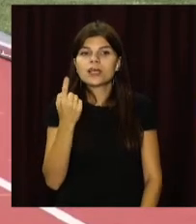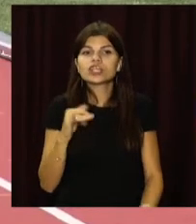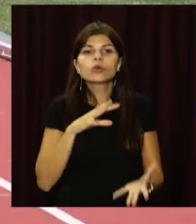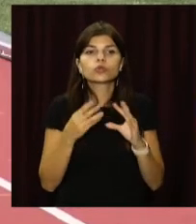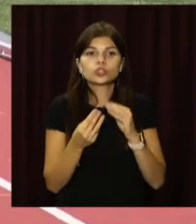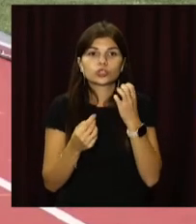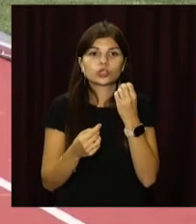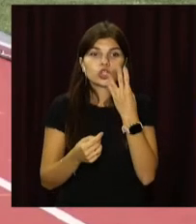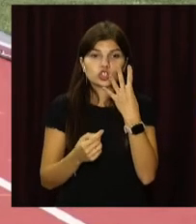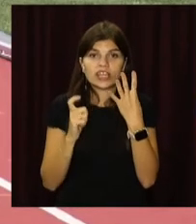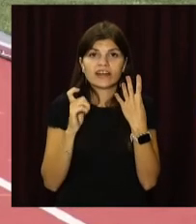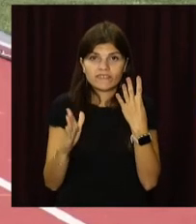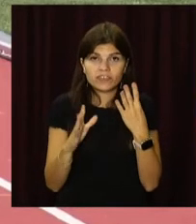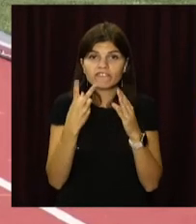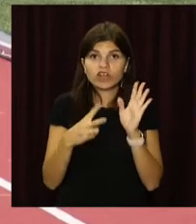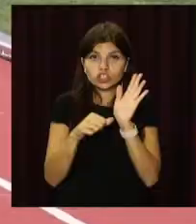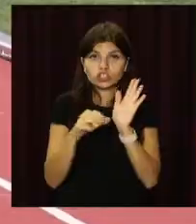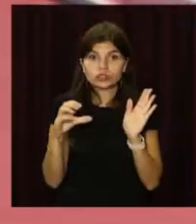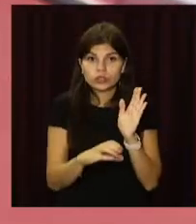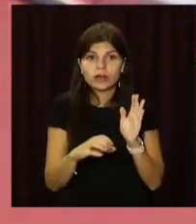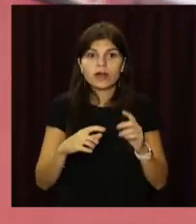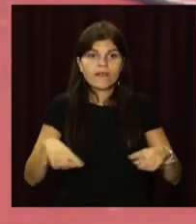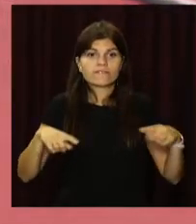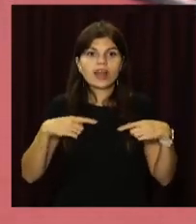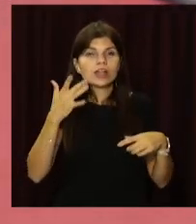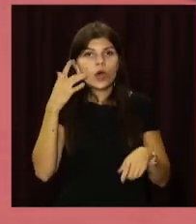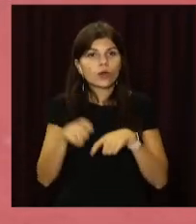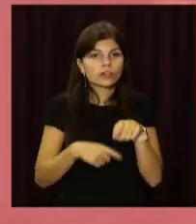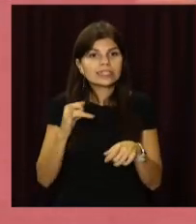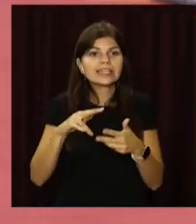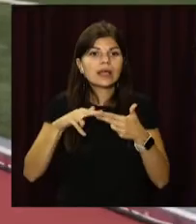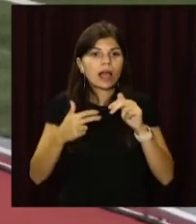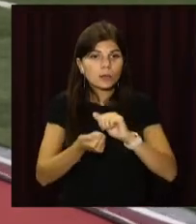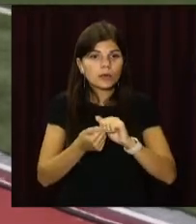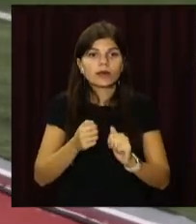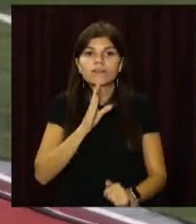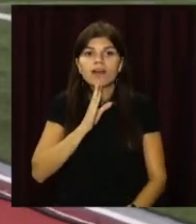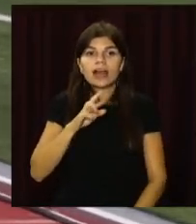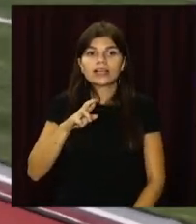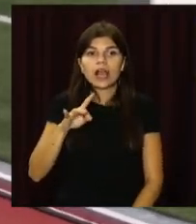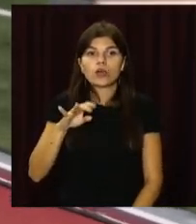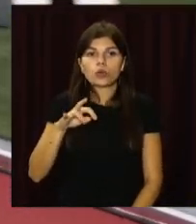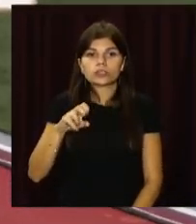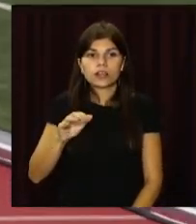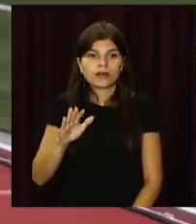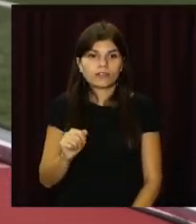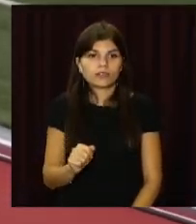результатом 14 хвилин і 26 секунд фінішувала легкоатлетка із Кам'янського Ярослава Антоненко.